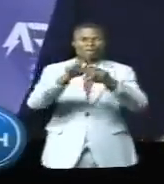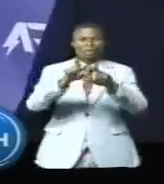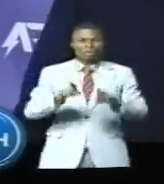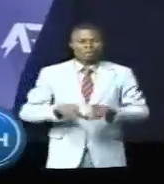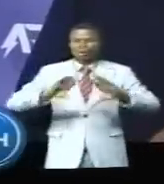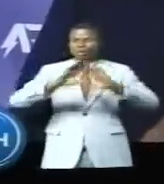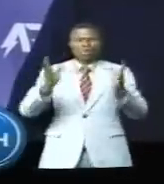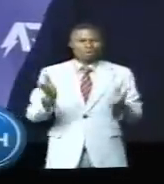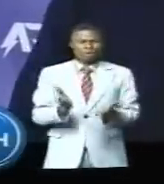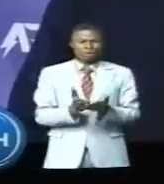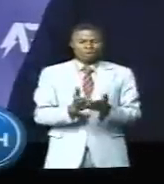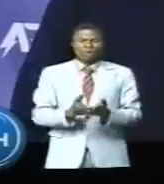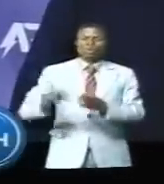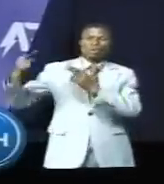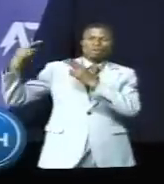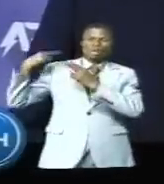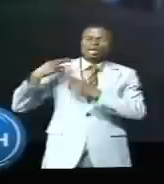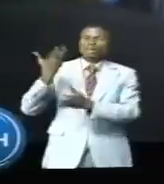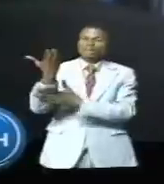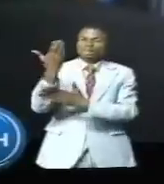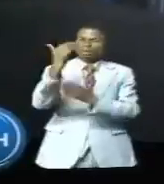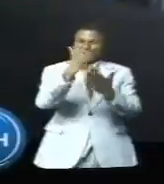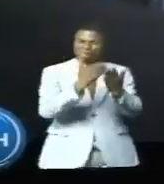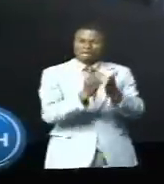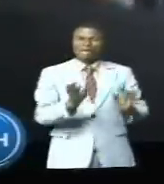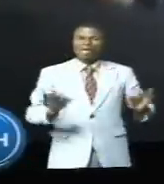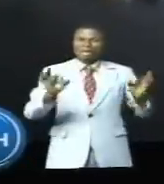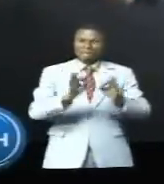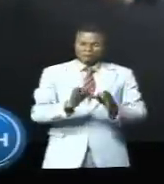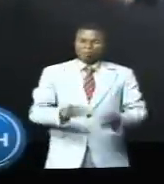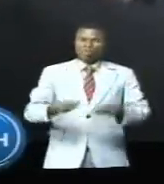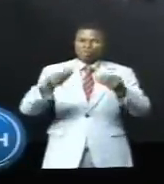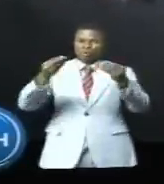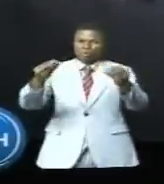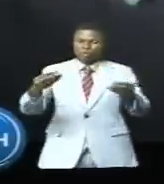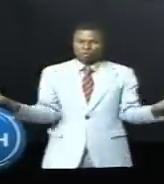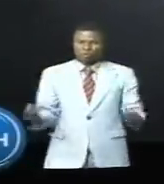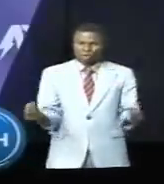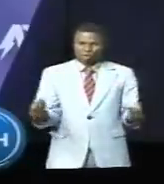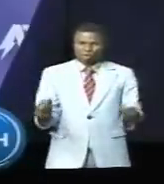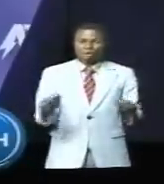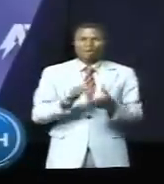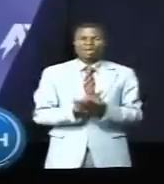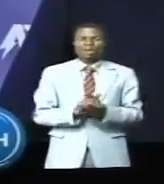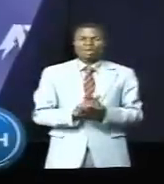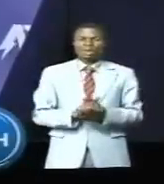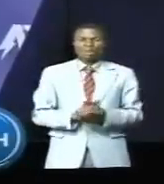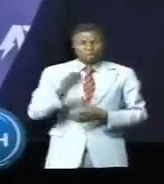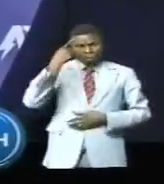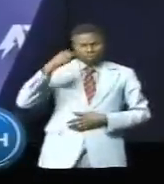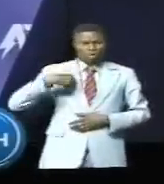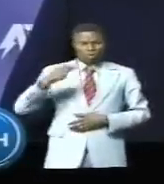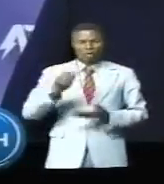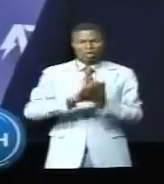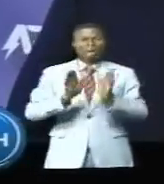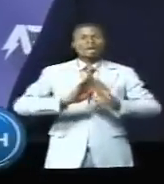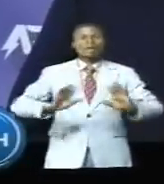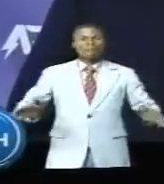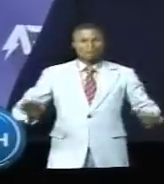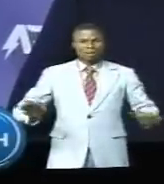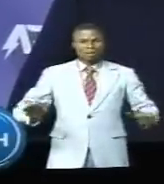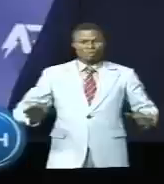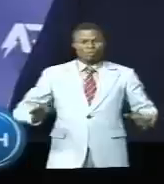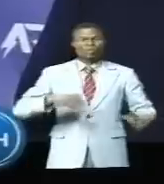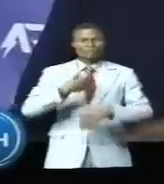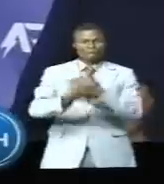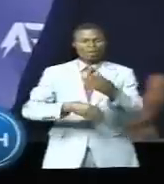toutes les diligences nécessaires seront dégagées pour que on puisse arriver à la